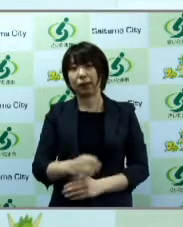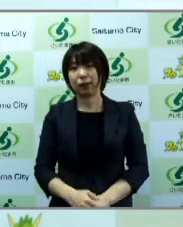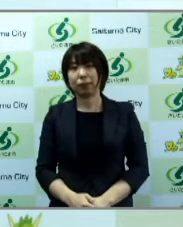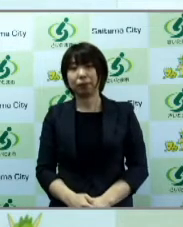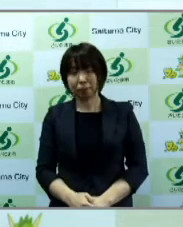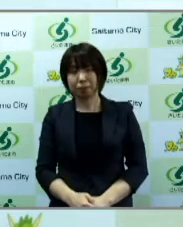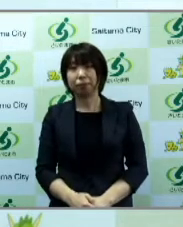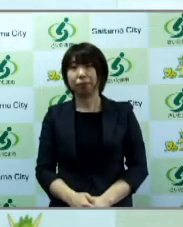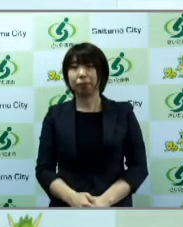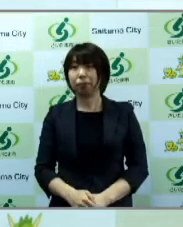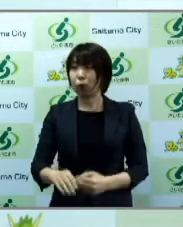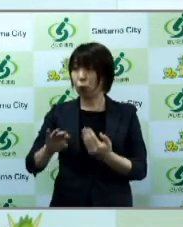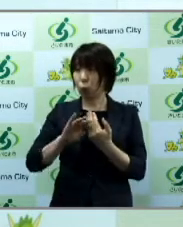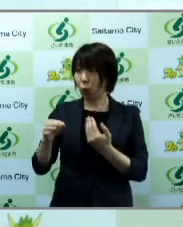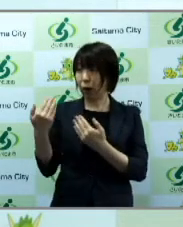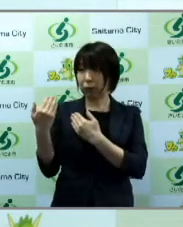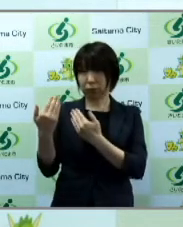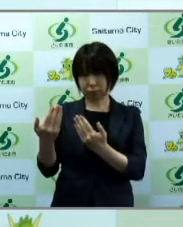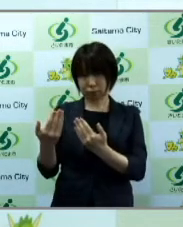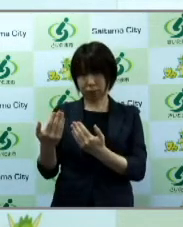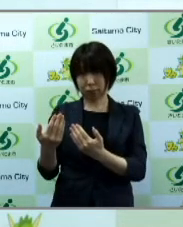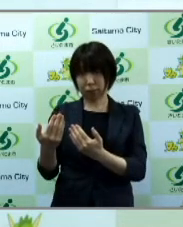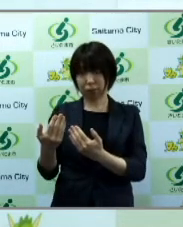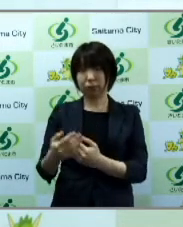他にありますか。